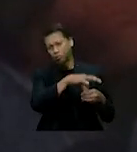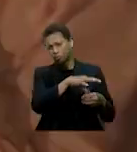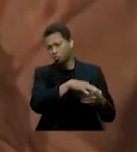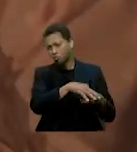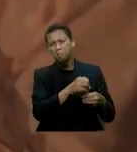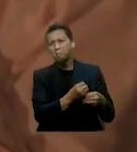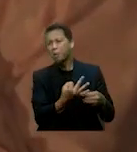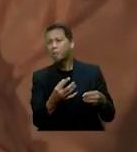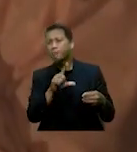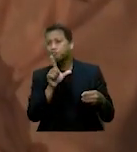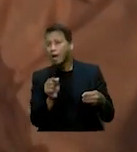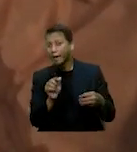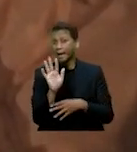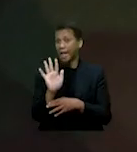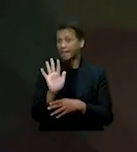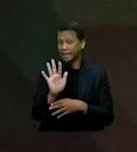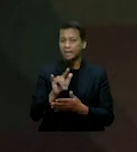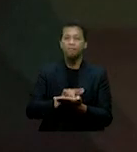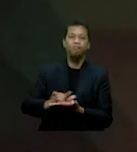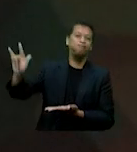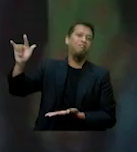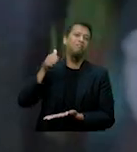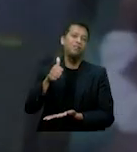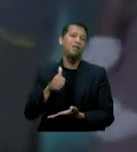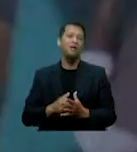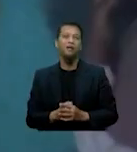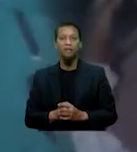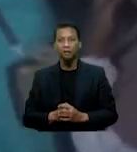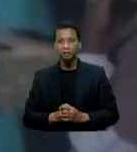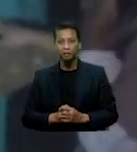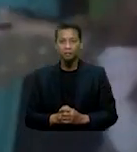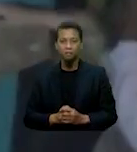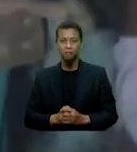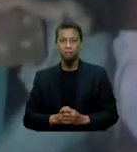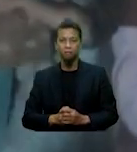mendatang. Dari Jombang, Jawa Timur, Muhtar Bagus, iNews melaporkan.